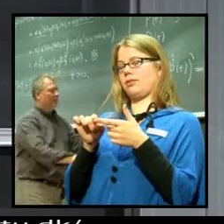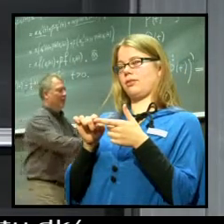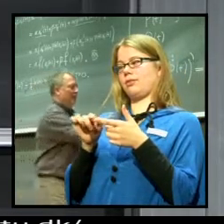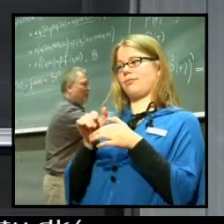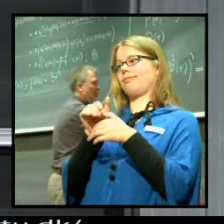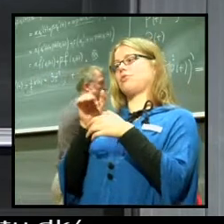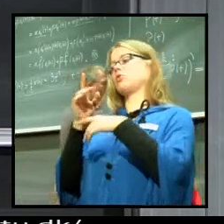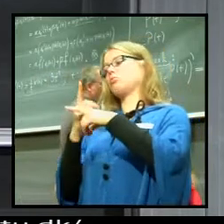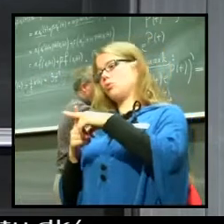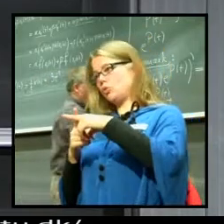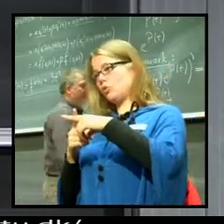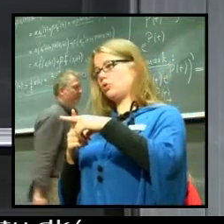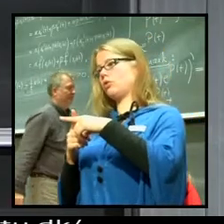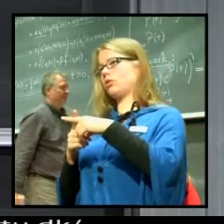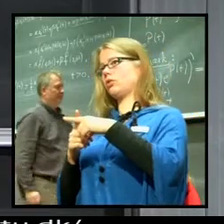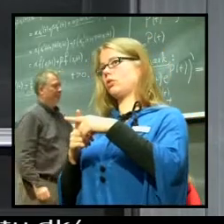Så skal jeg skrive plus.